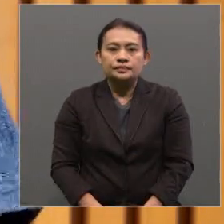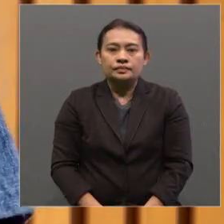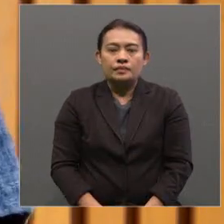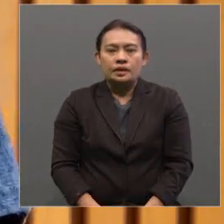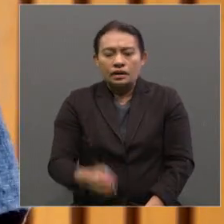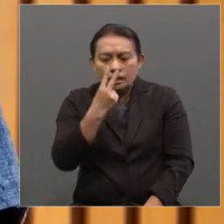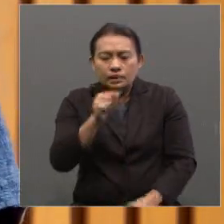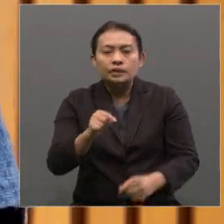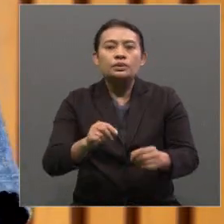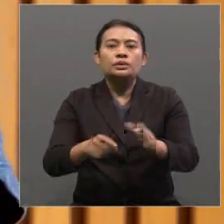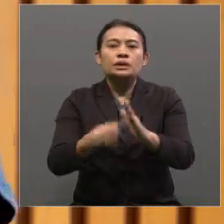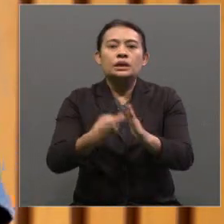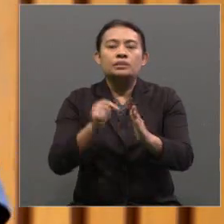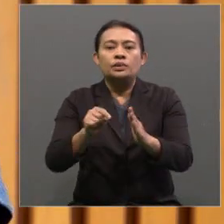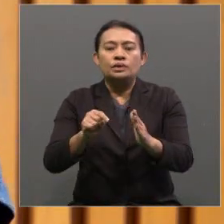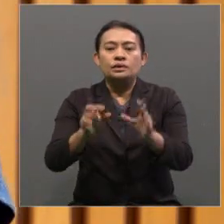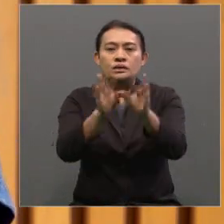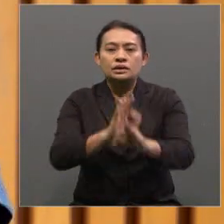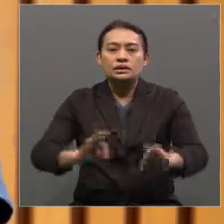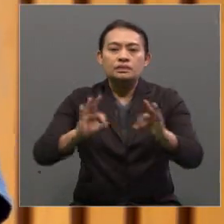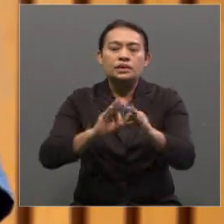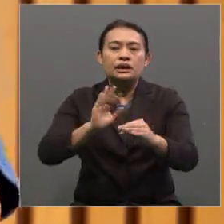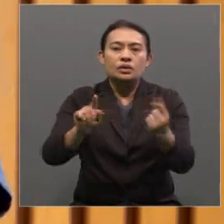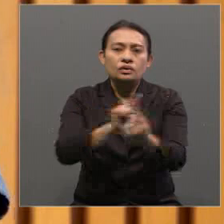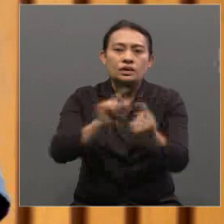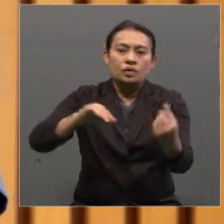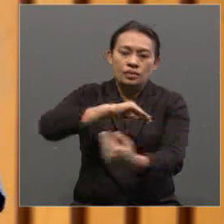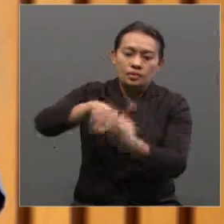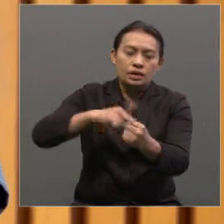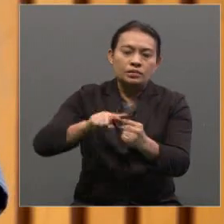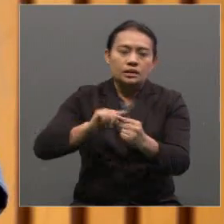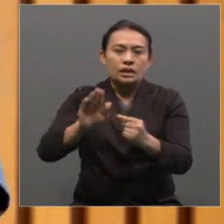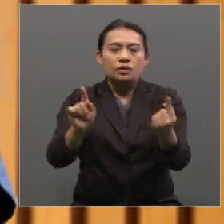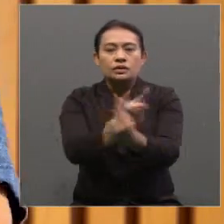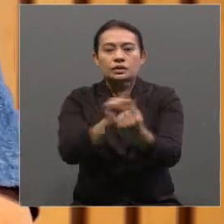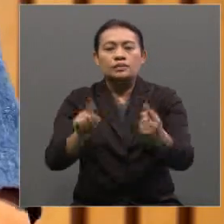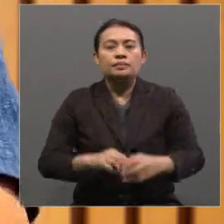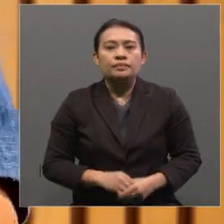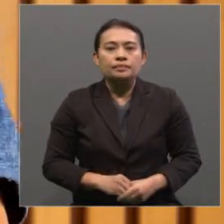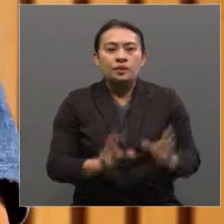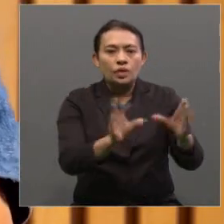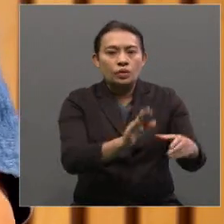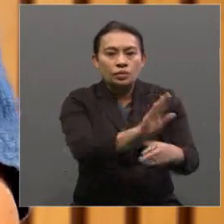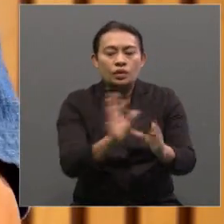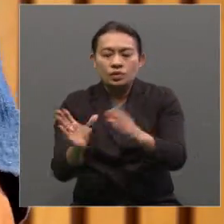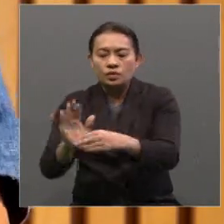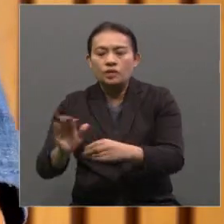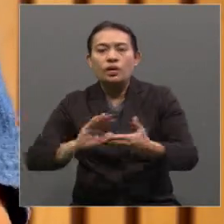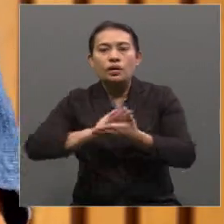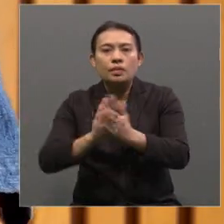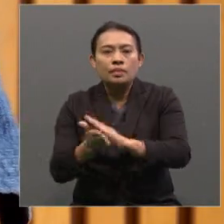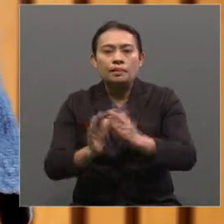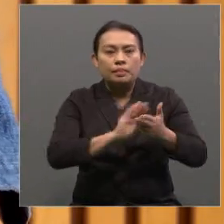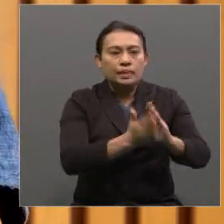ริบทแวดล้อม ครับอาจารย์ เพราะนั้นชุดความคิด2ชุดนี้นะครับต่างฝ่ายเนี่ยนะครับต่างก็จะมีการปรับตัวในทาง